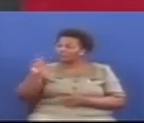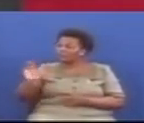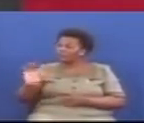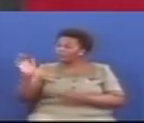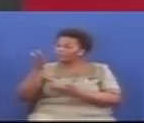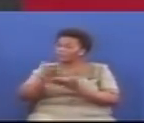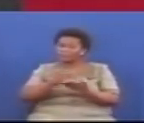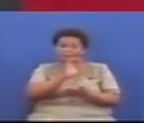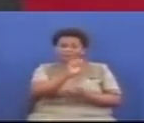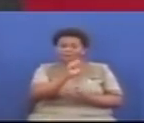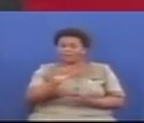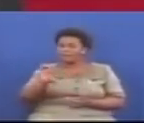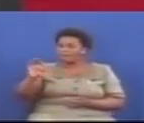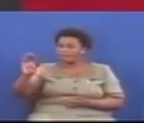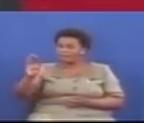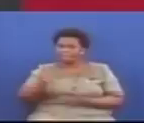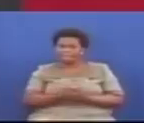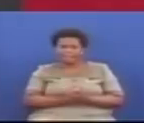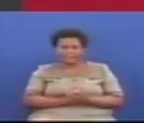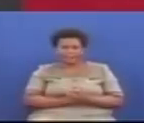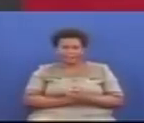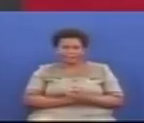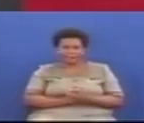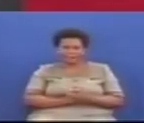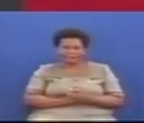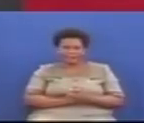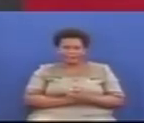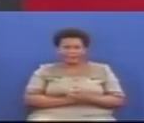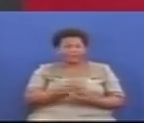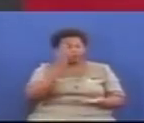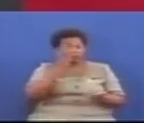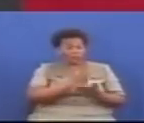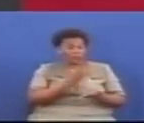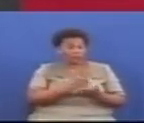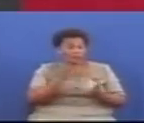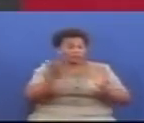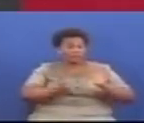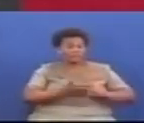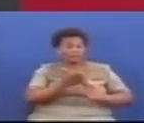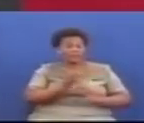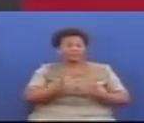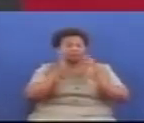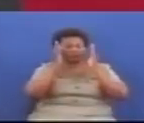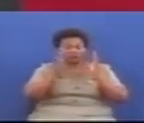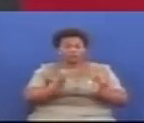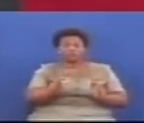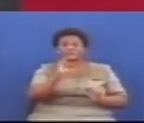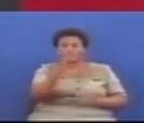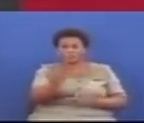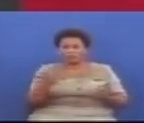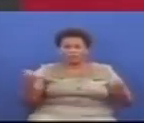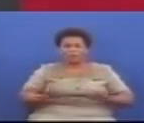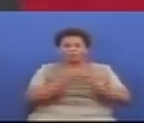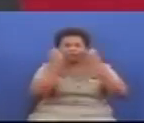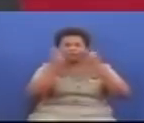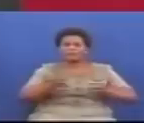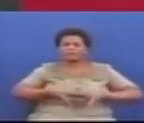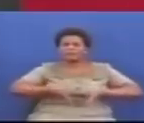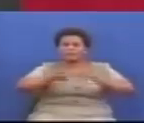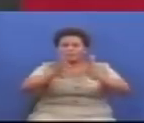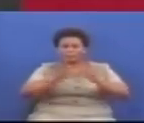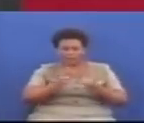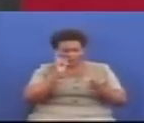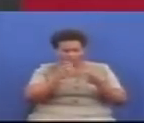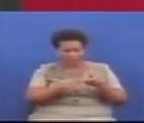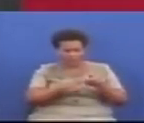ifuatavyo. Mheshimiwa Spika, vipo vyanzo vikuu vitatu vinavyosababisha ajali za barabarani nchini. Vyanzo hivyo ni